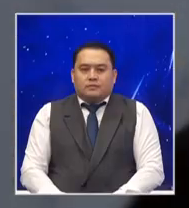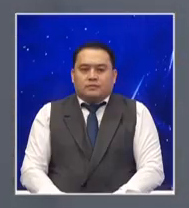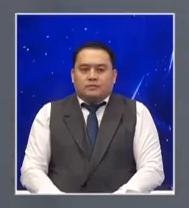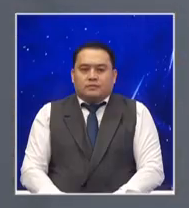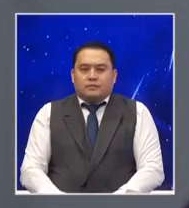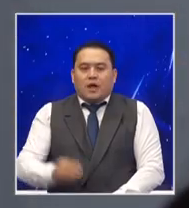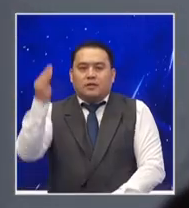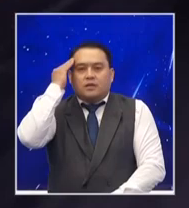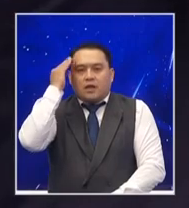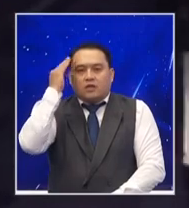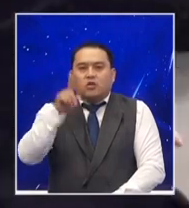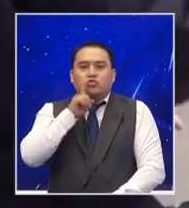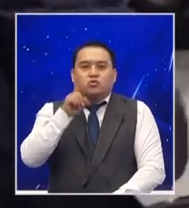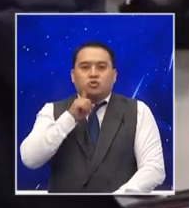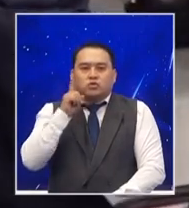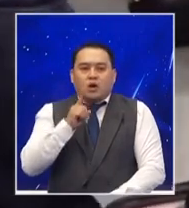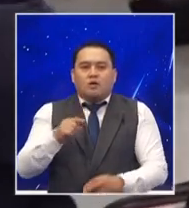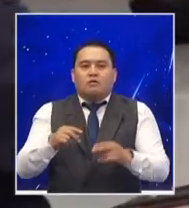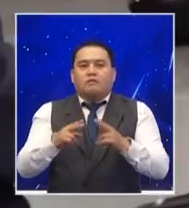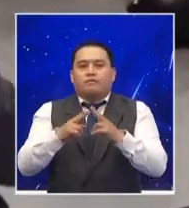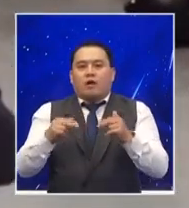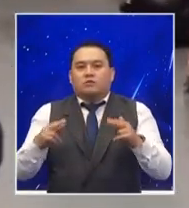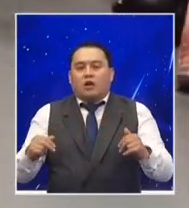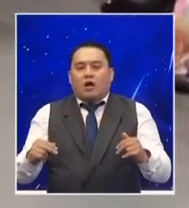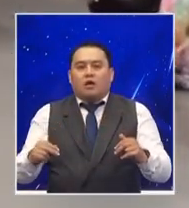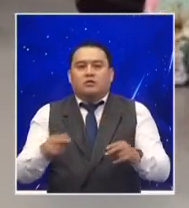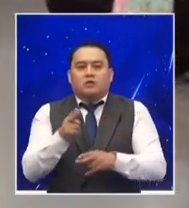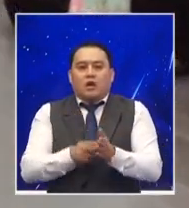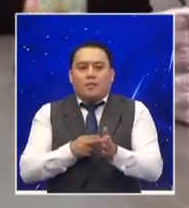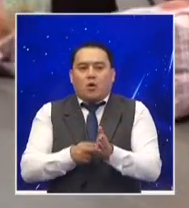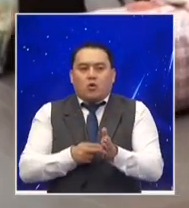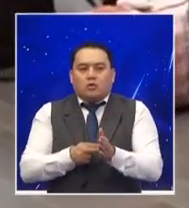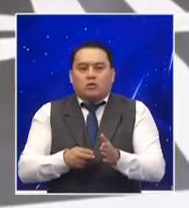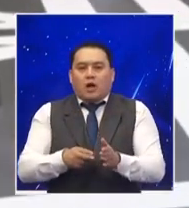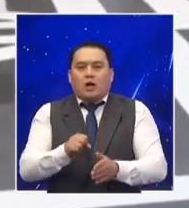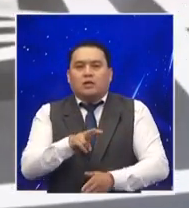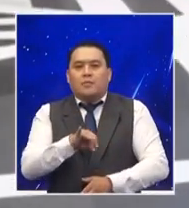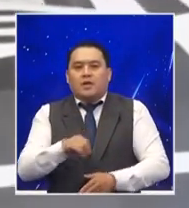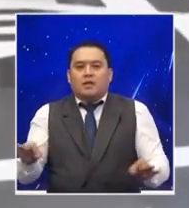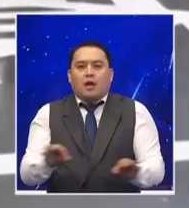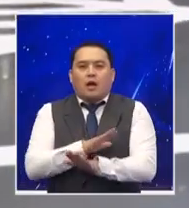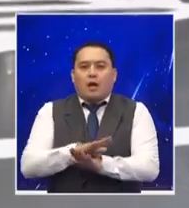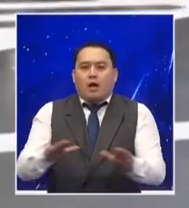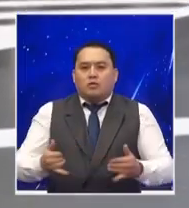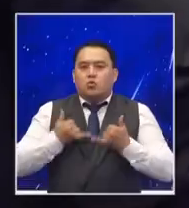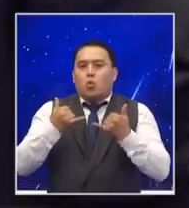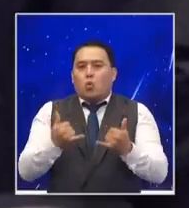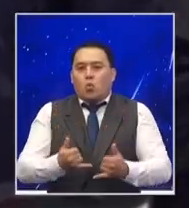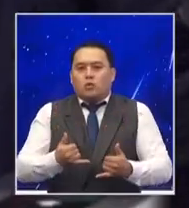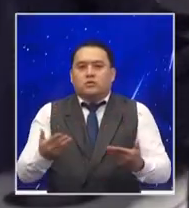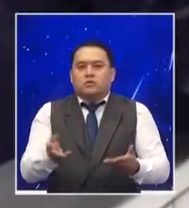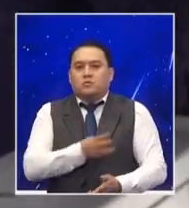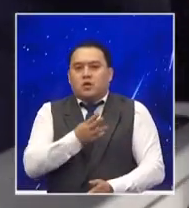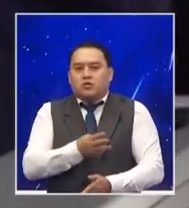Кейін талантты жастар Нұрлы жол вокзалында темір жолшылар киімін киіп, атамекен әнін орындады. Жолаушыларға жол болсын